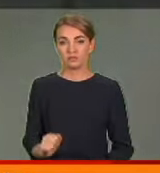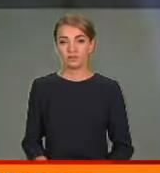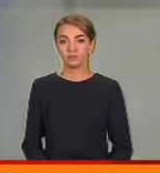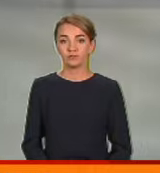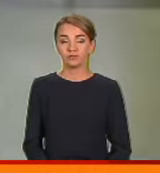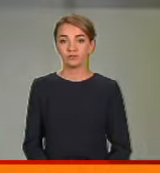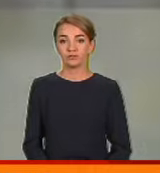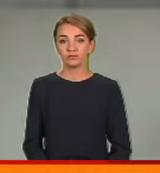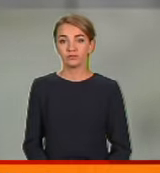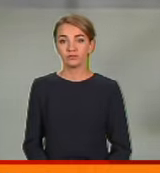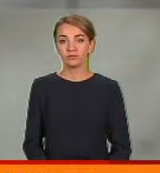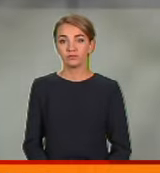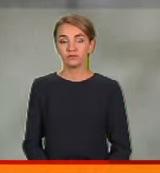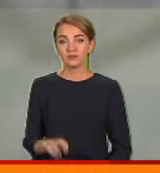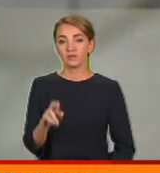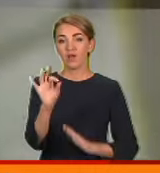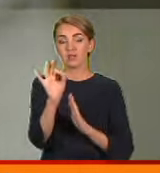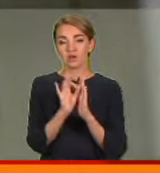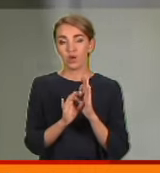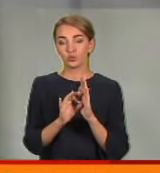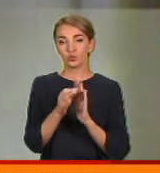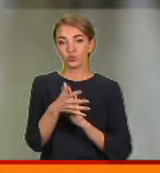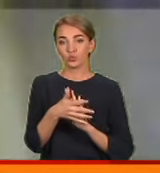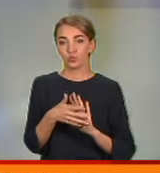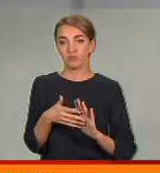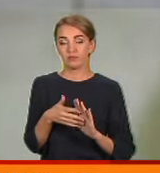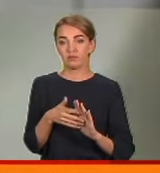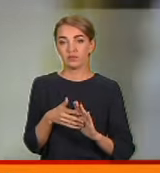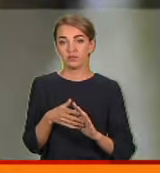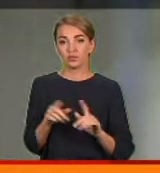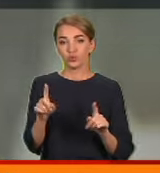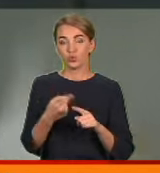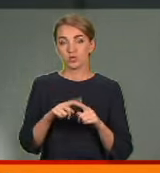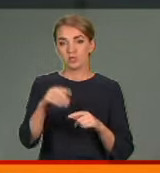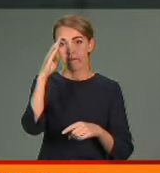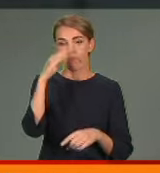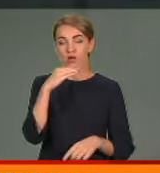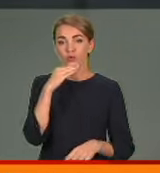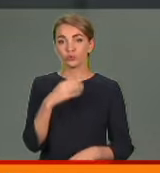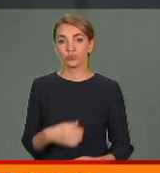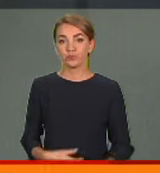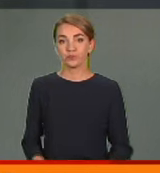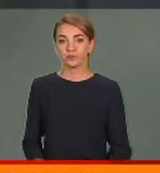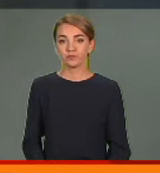Я зразу розумів про це батько.